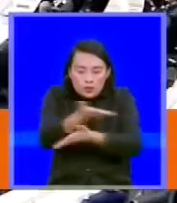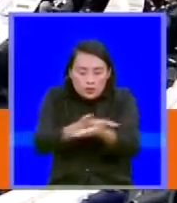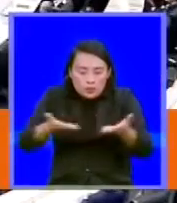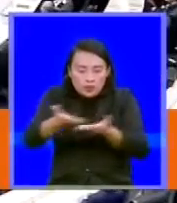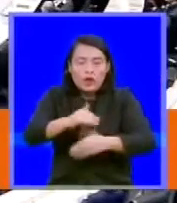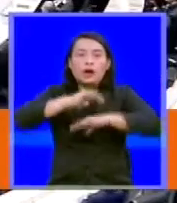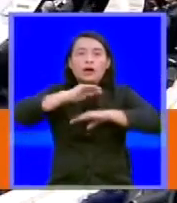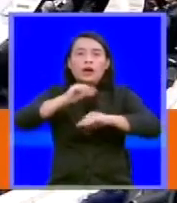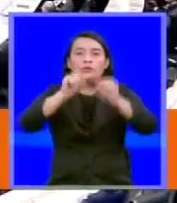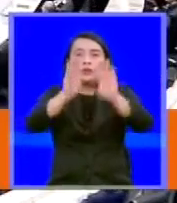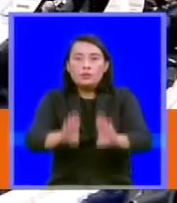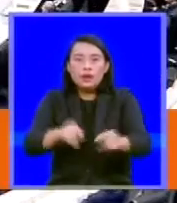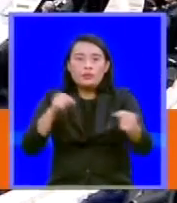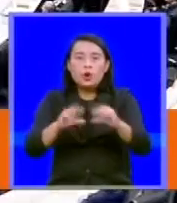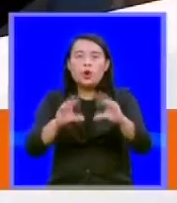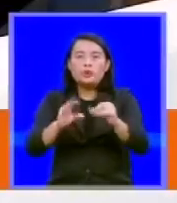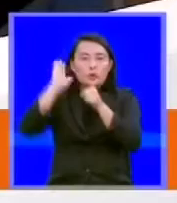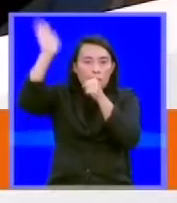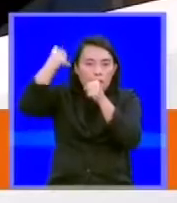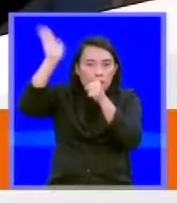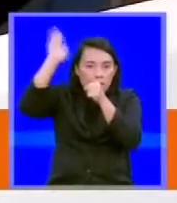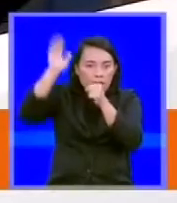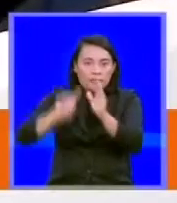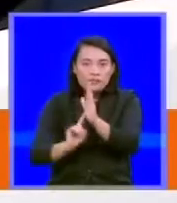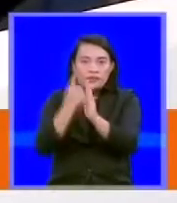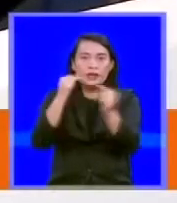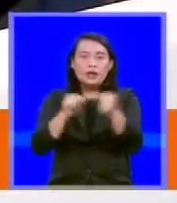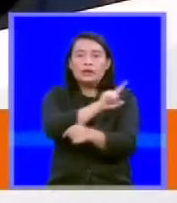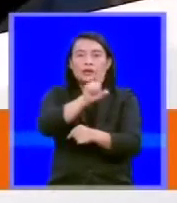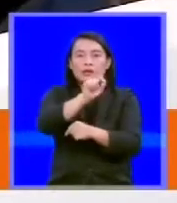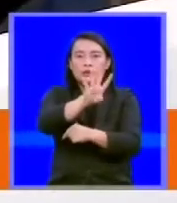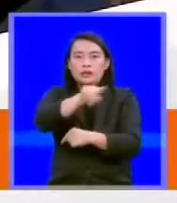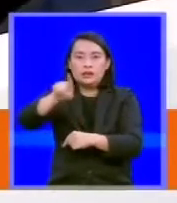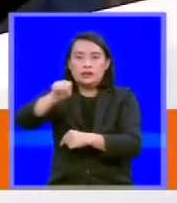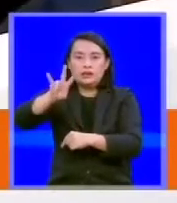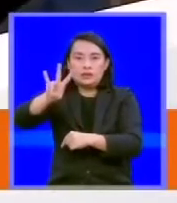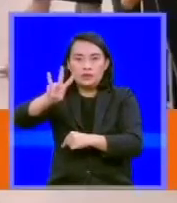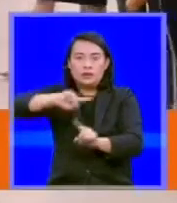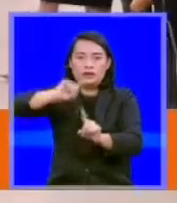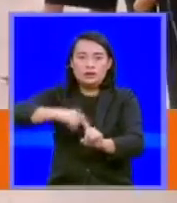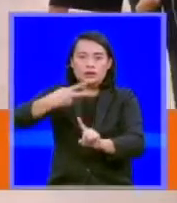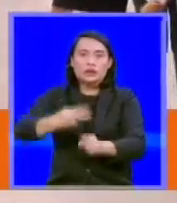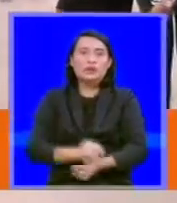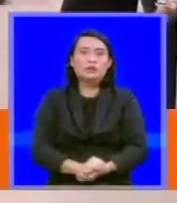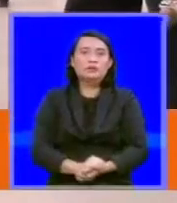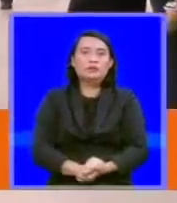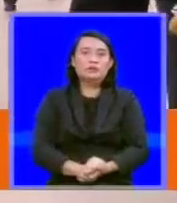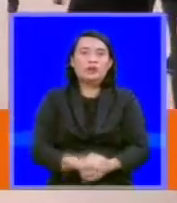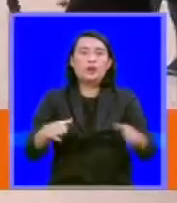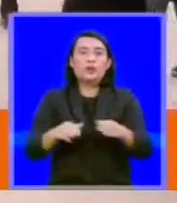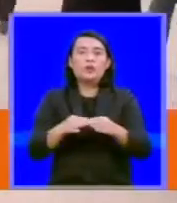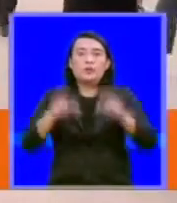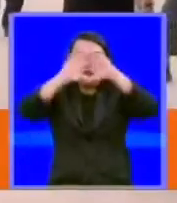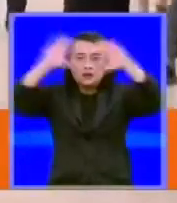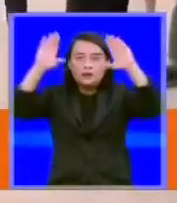รูปแบบและกรอบระยะเวลาการอภิปรายที่จะมีขึ้นระหว่างวันที่24-27กุมภาพันธ์นี้โดยวิปรัฐบาลค่ะได้หยิบ